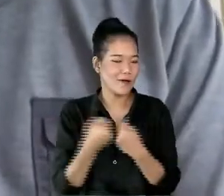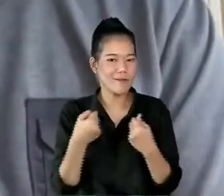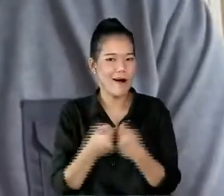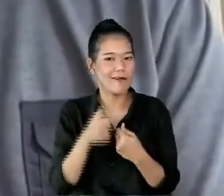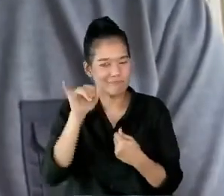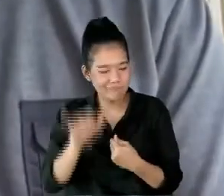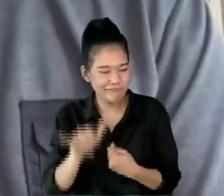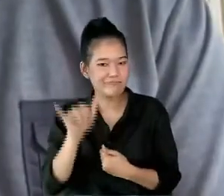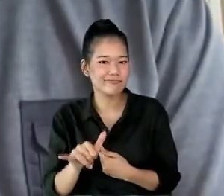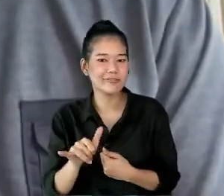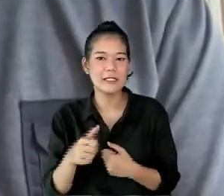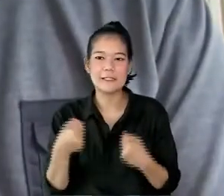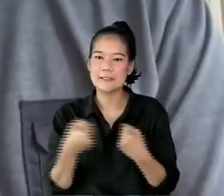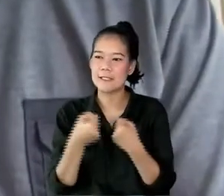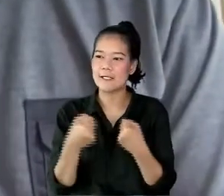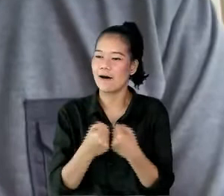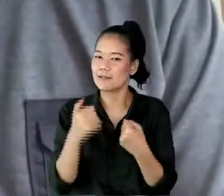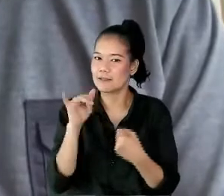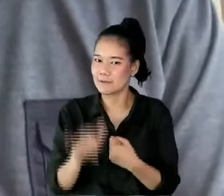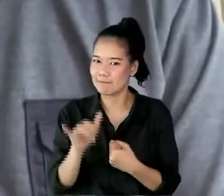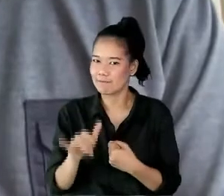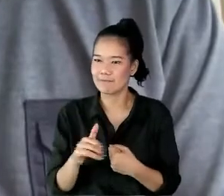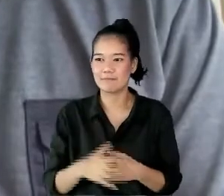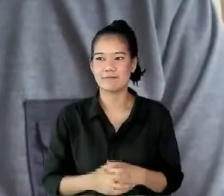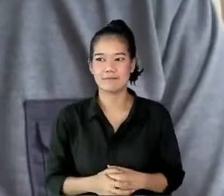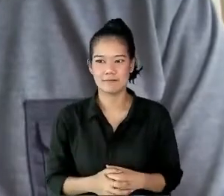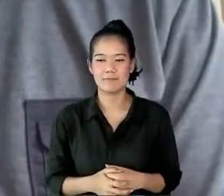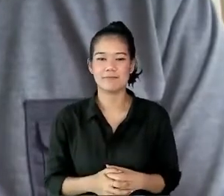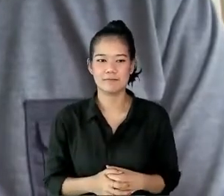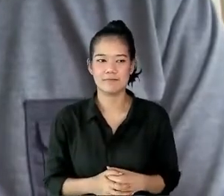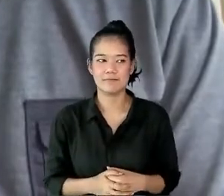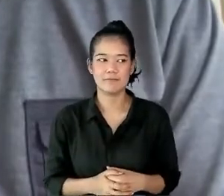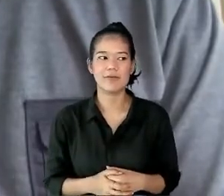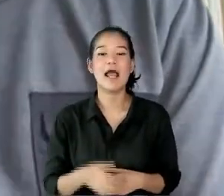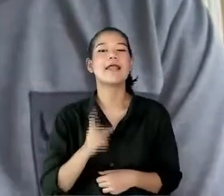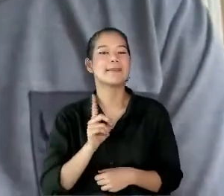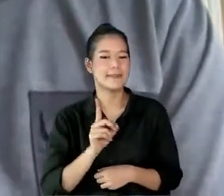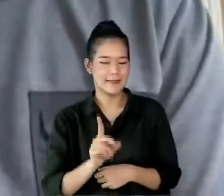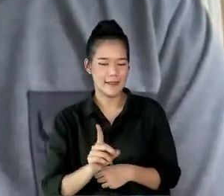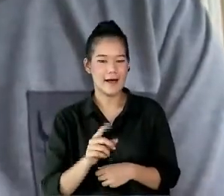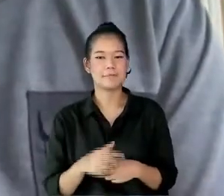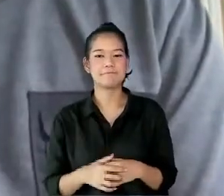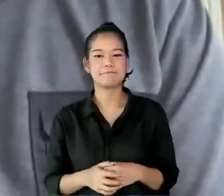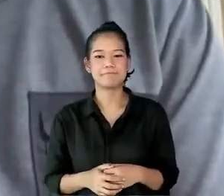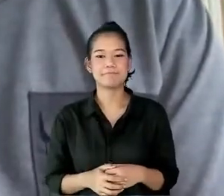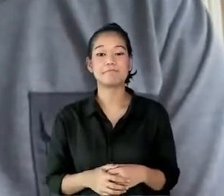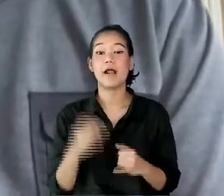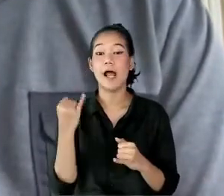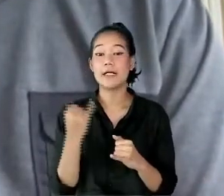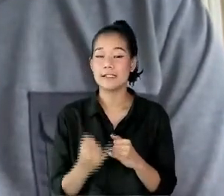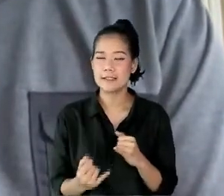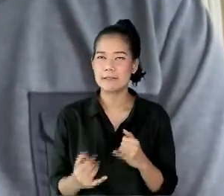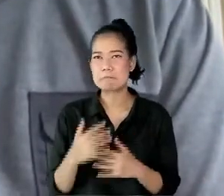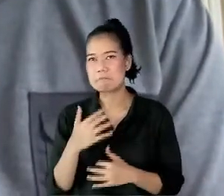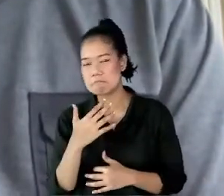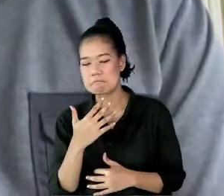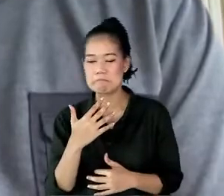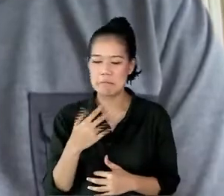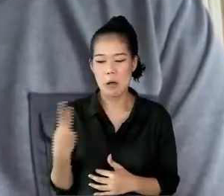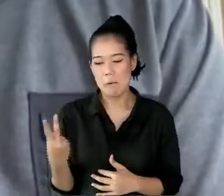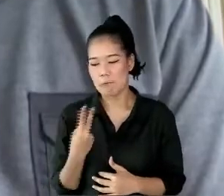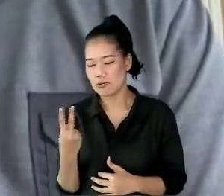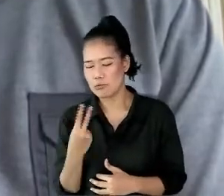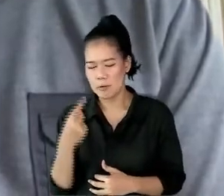ya. Buat aku gitu loh. Nah, akhirnya ya kita